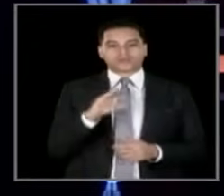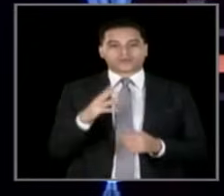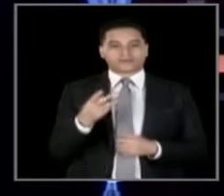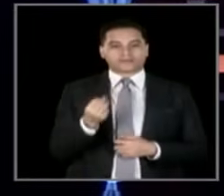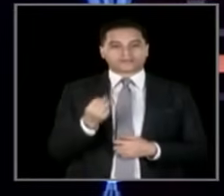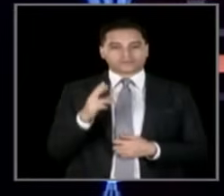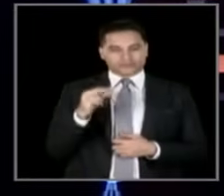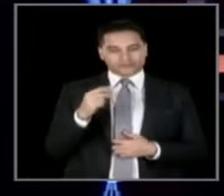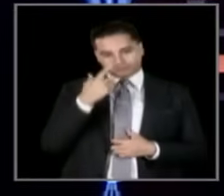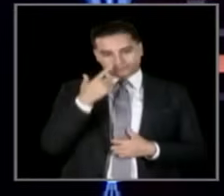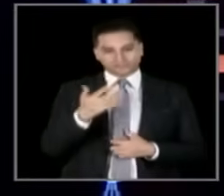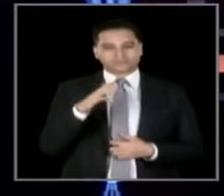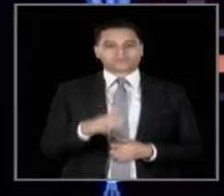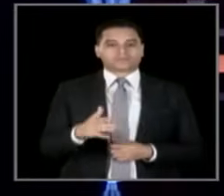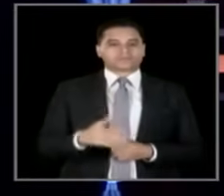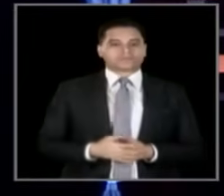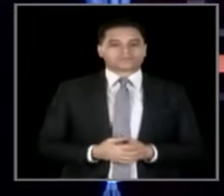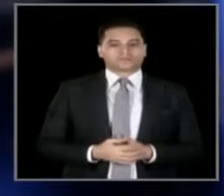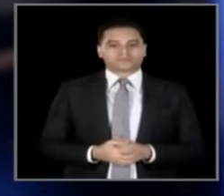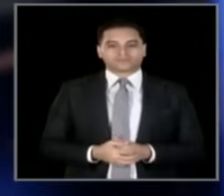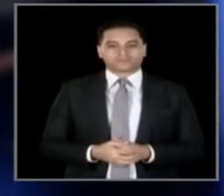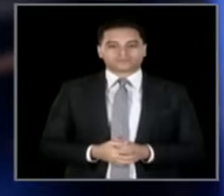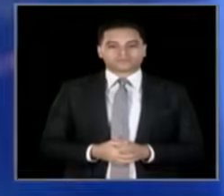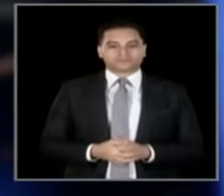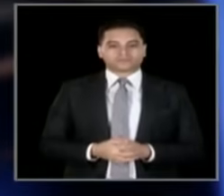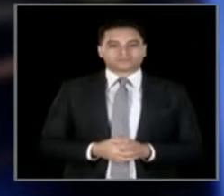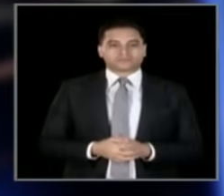نقطة؟ 30. دوسوا على البازر.